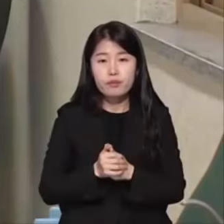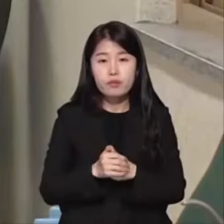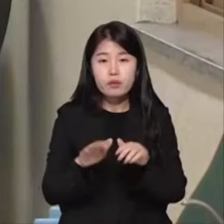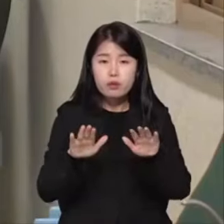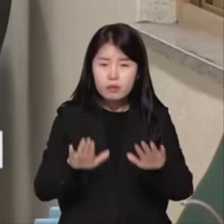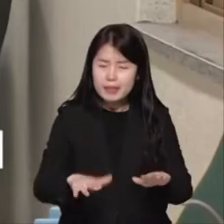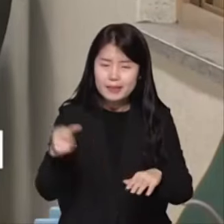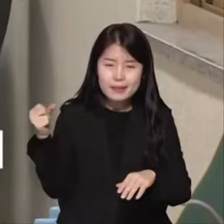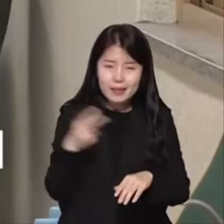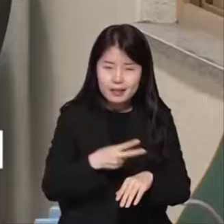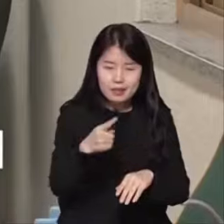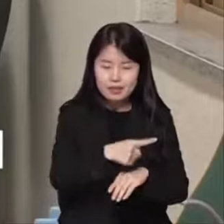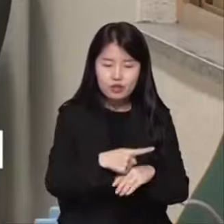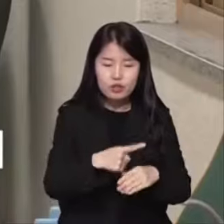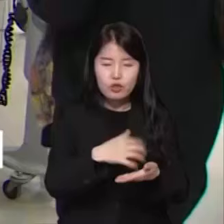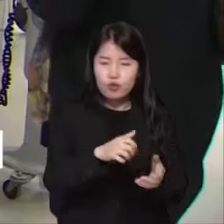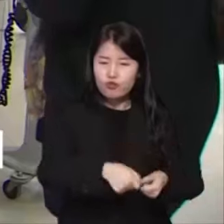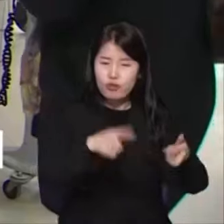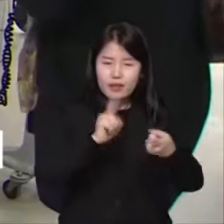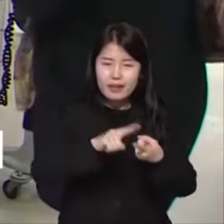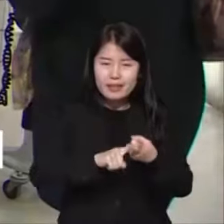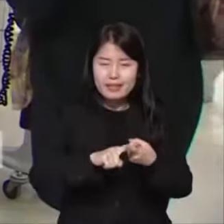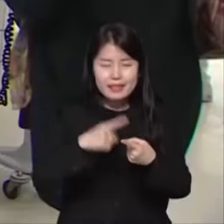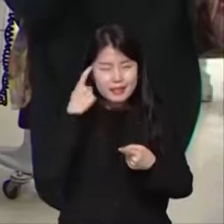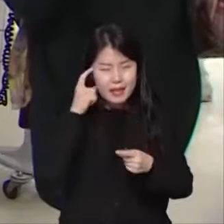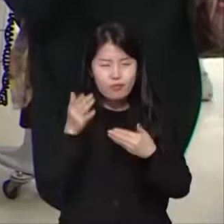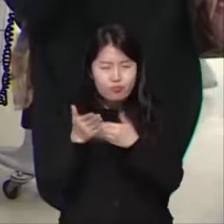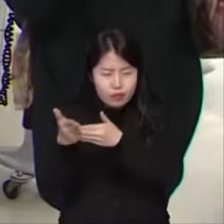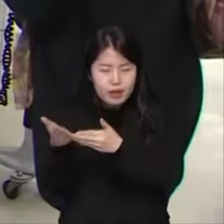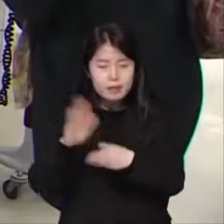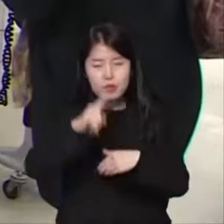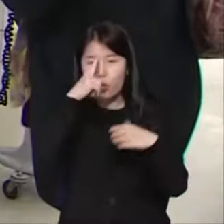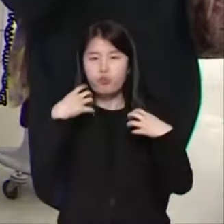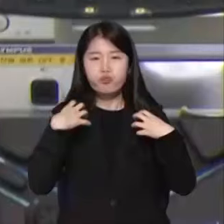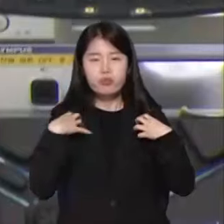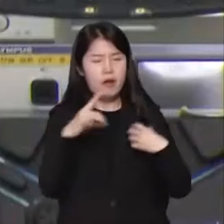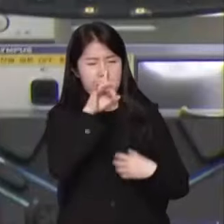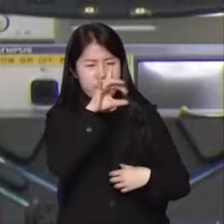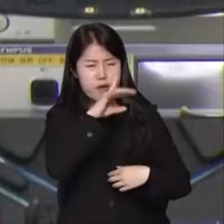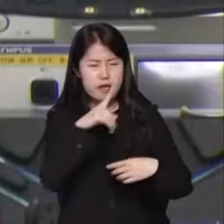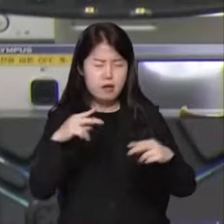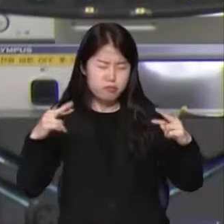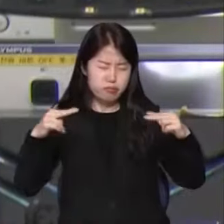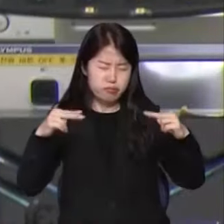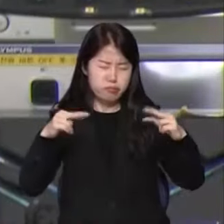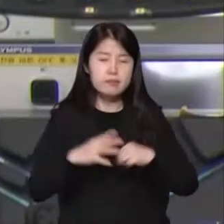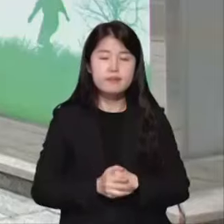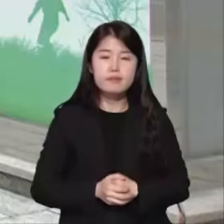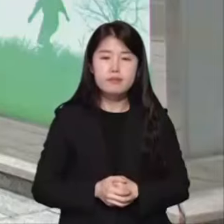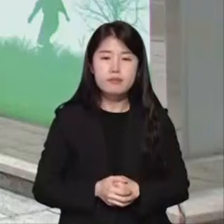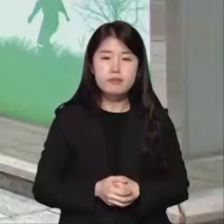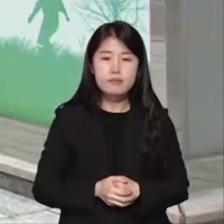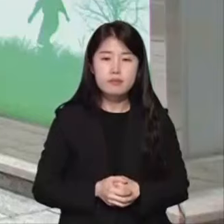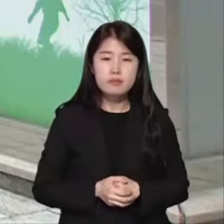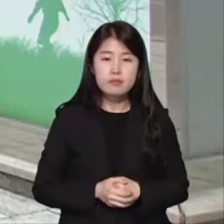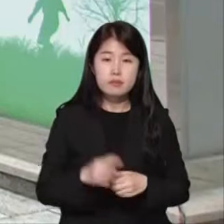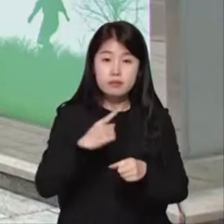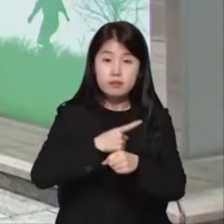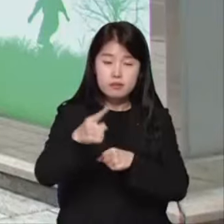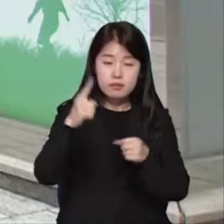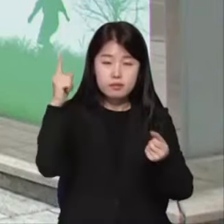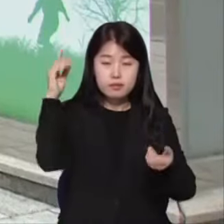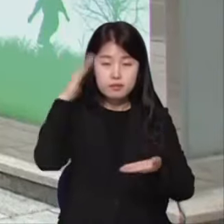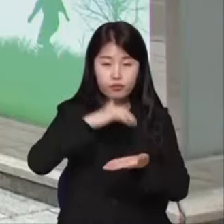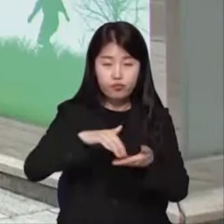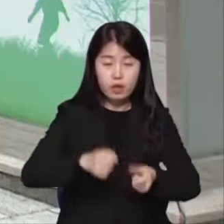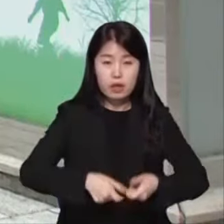원점 재논의를 고수하고 정부는 의료개혁 필요성을 강조하며 대치를 이어가고 있습니다. 내년도 의대 입학 정원